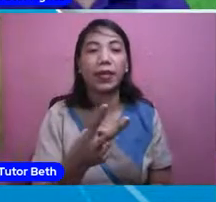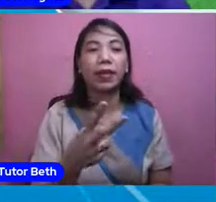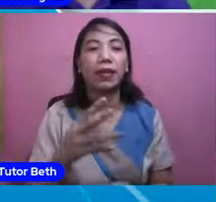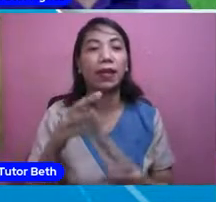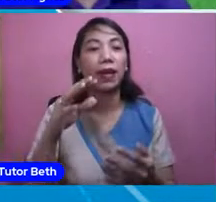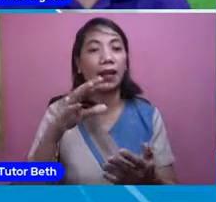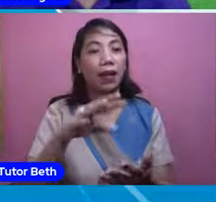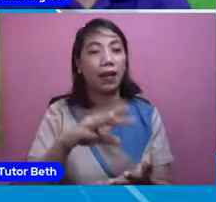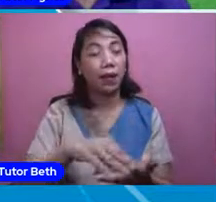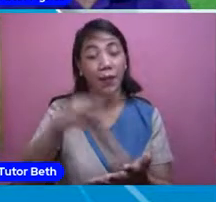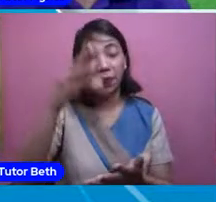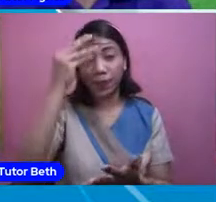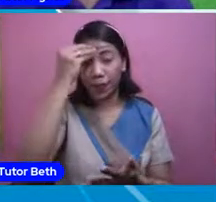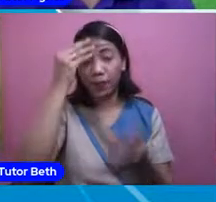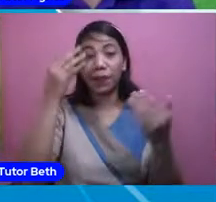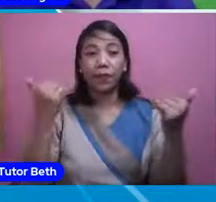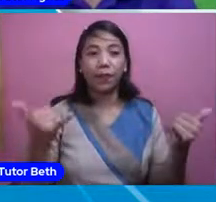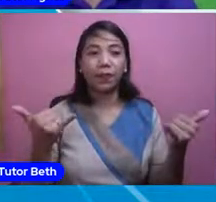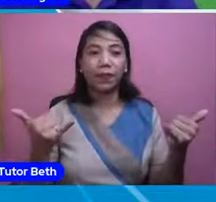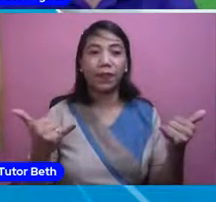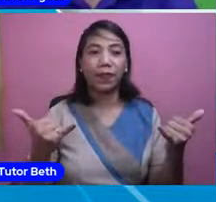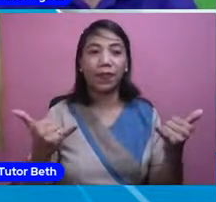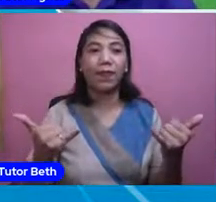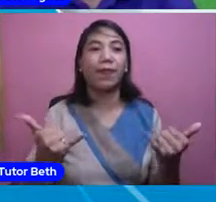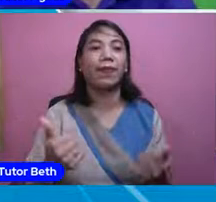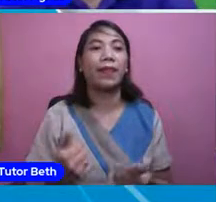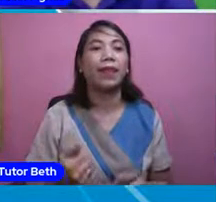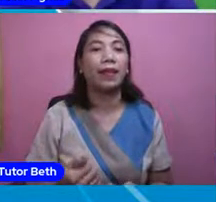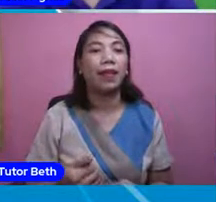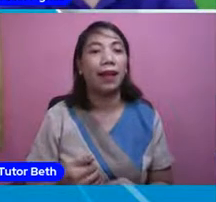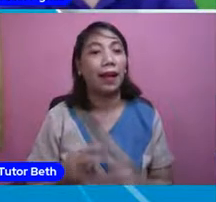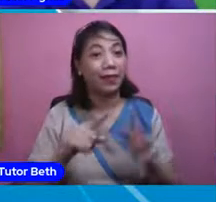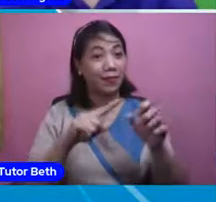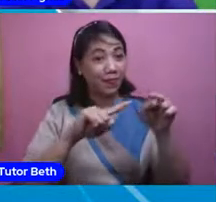handa na kayo, halina at simulan na natin ang pag-aaral.